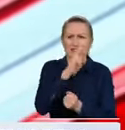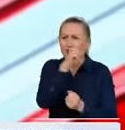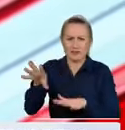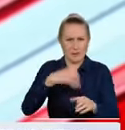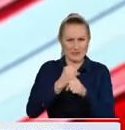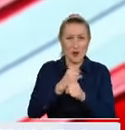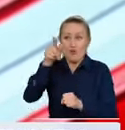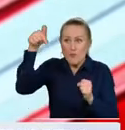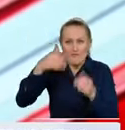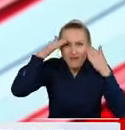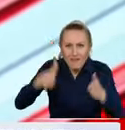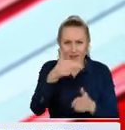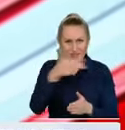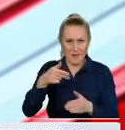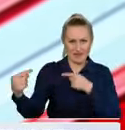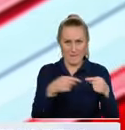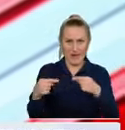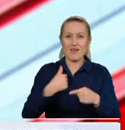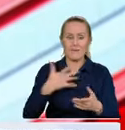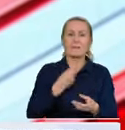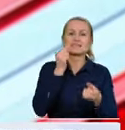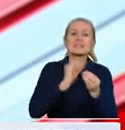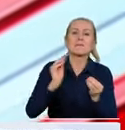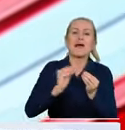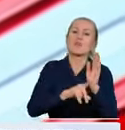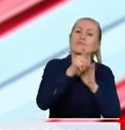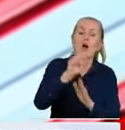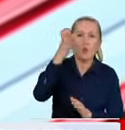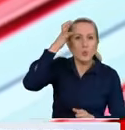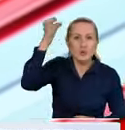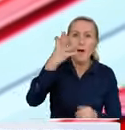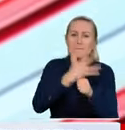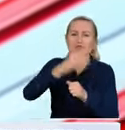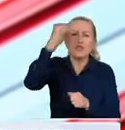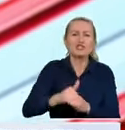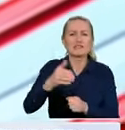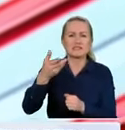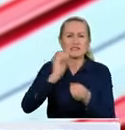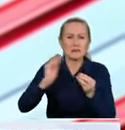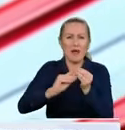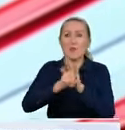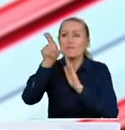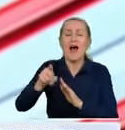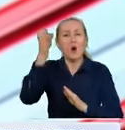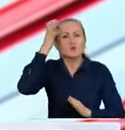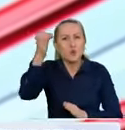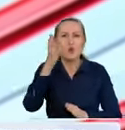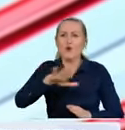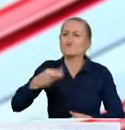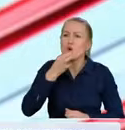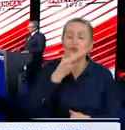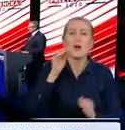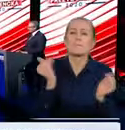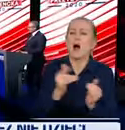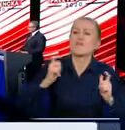przedmiotem debaty. I mam stypendia dla uzdolnionej młodzieży, 50 tysięcy stypendiów. Z małych wsi czy z małych miast, bo trzeba dzisiaj